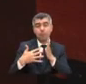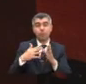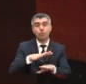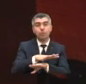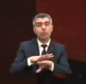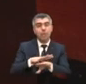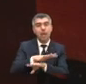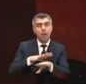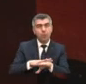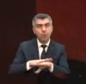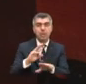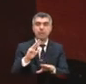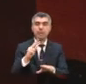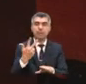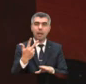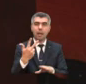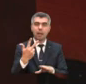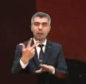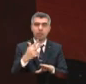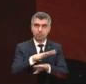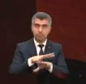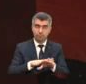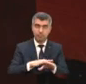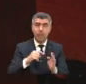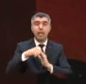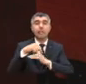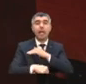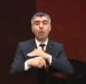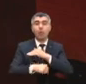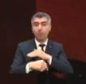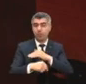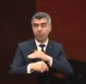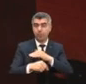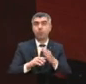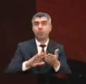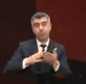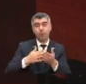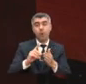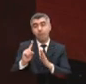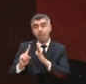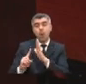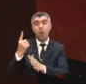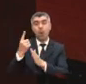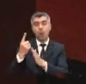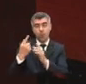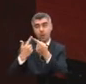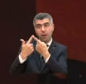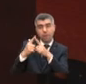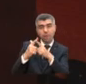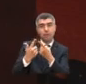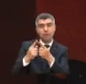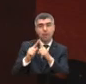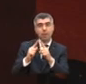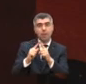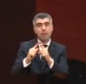ديال التشغيل في 3 ديال الجهات، وبالنسبه للجهات الجنوبيه تم وضعها منذ البدايه باعتبار